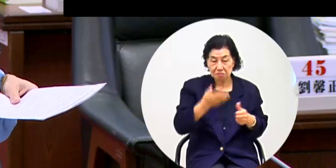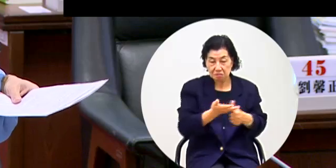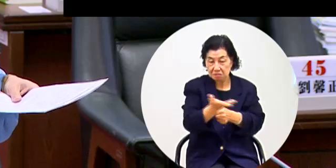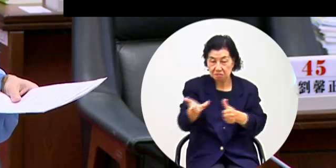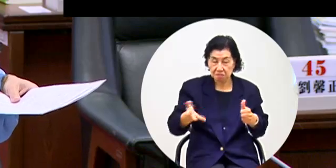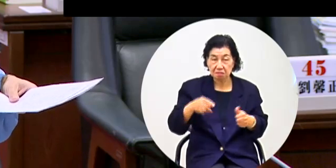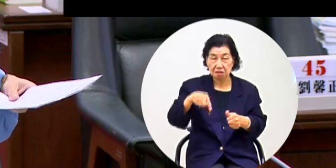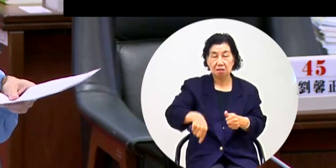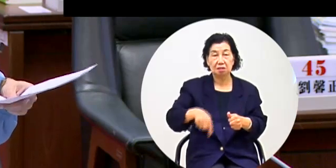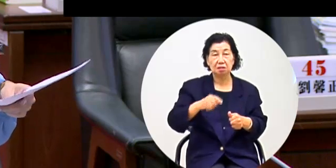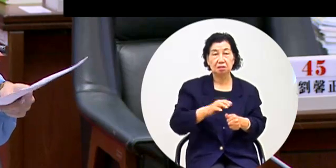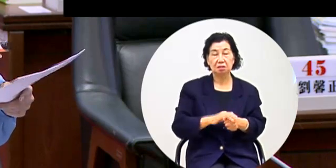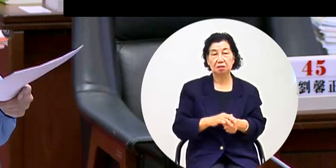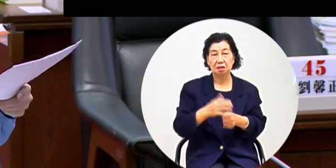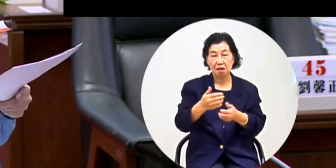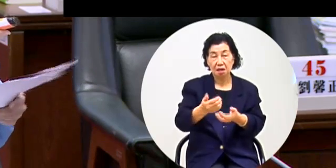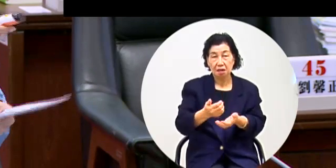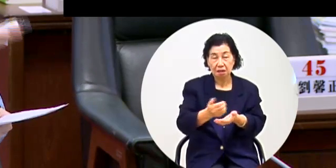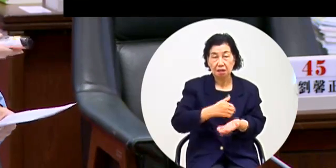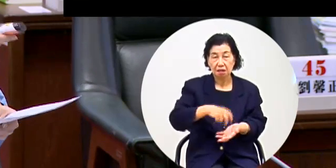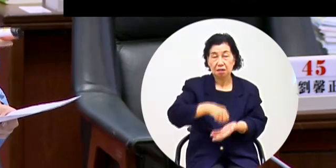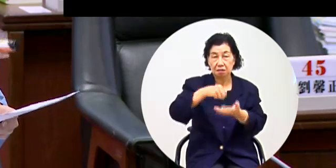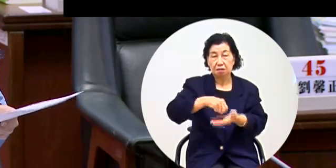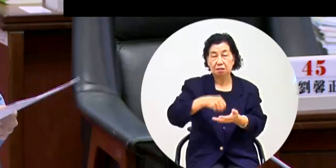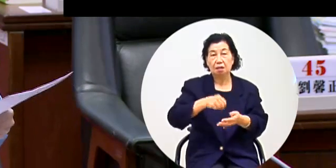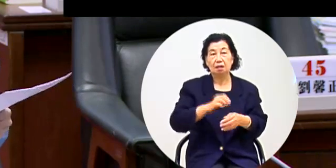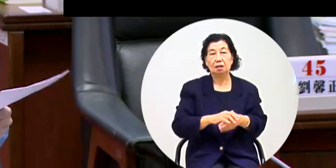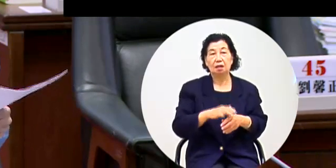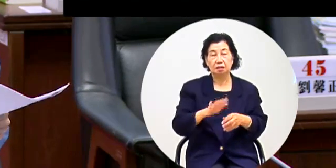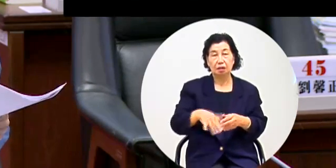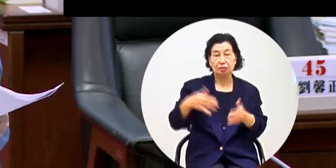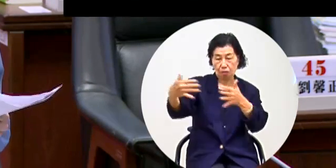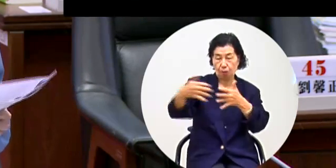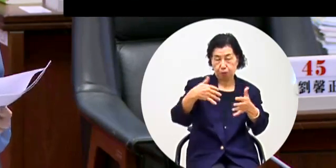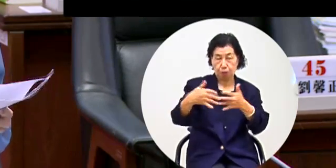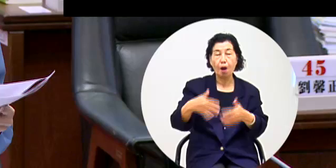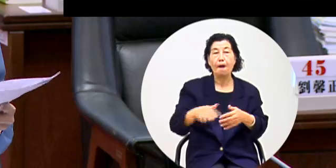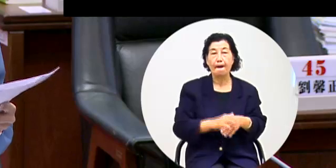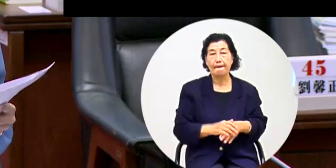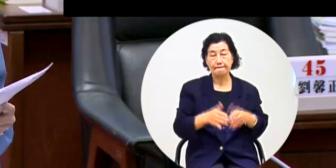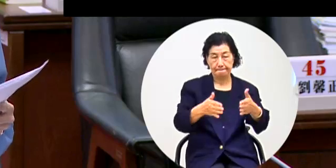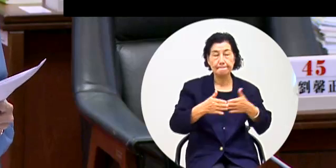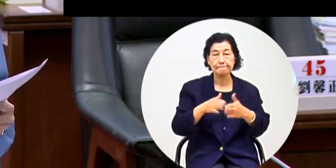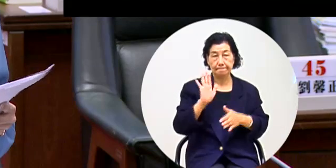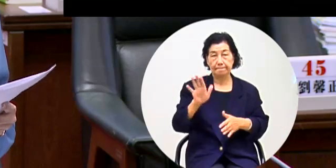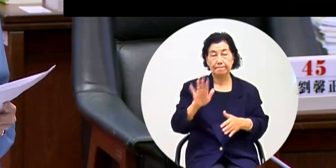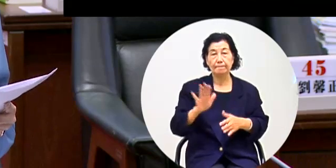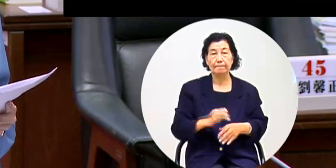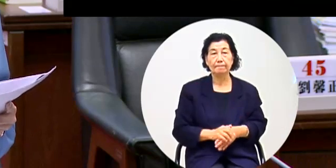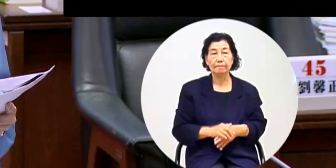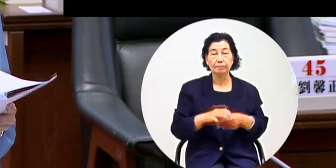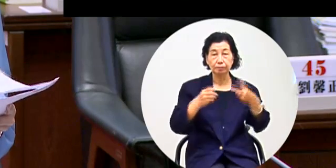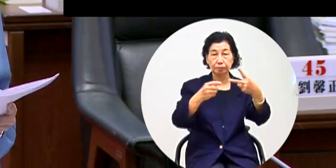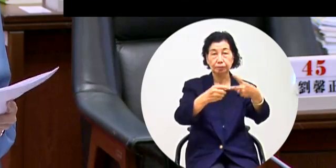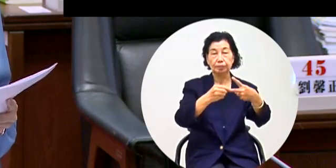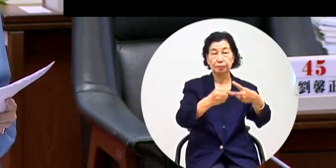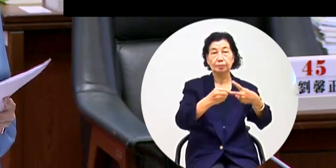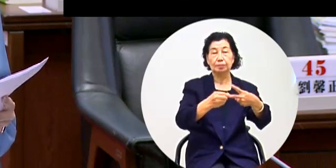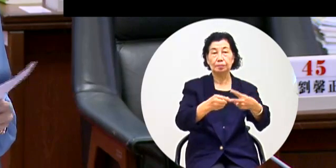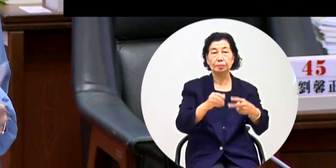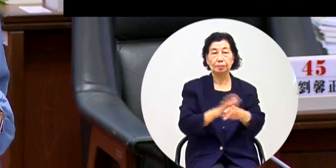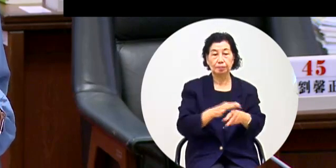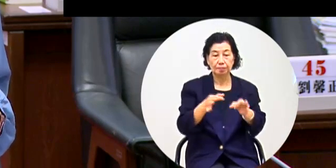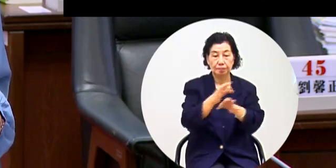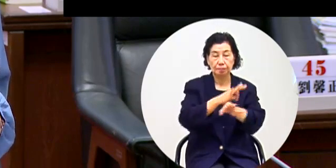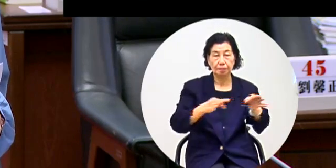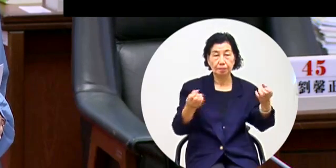实的来执行，好不好？好，谢谢。那第二个我要问到的，其实这个我在金发局已经问过一次，但是这件事情事实